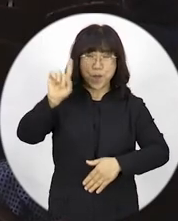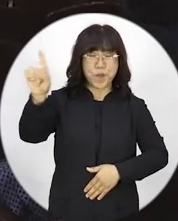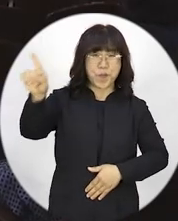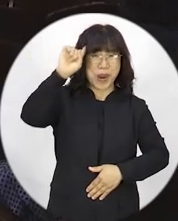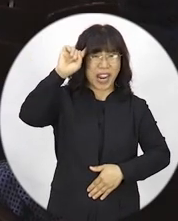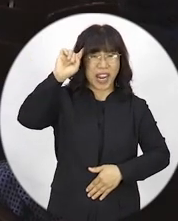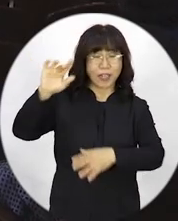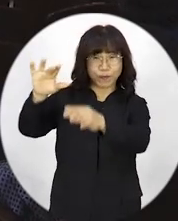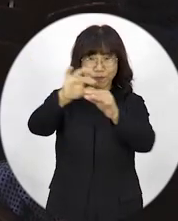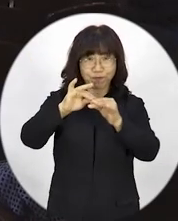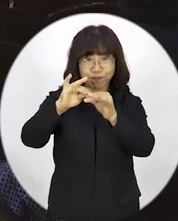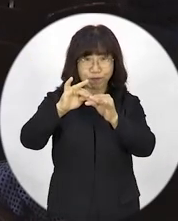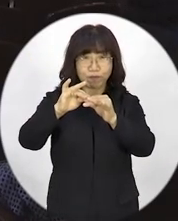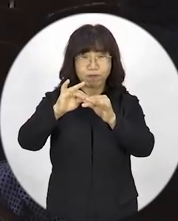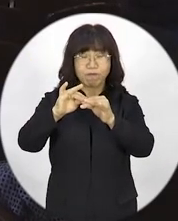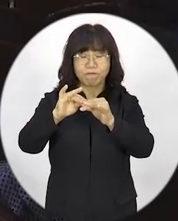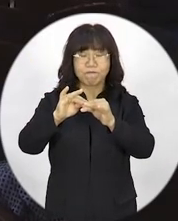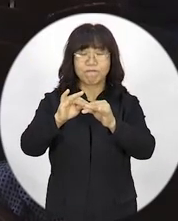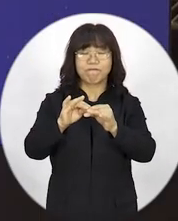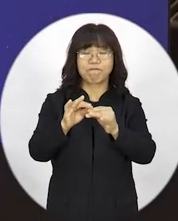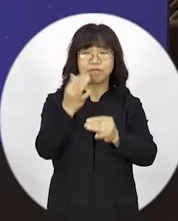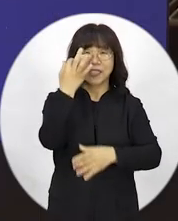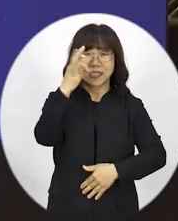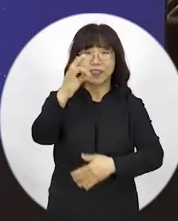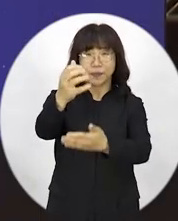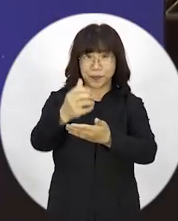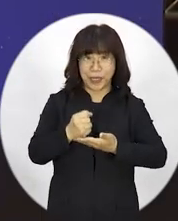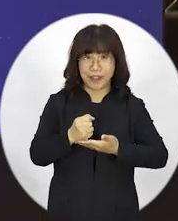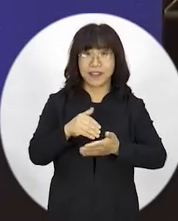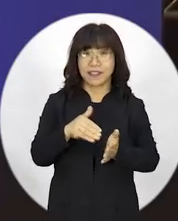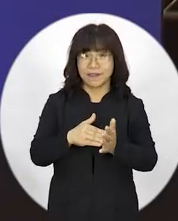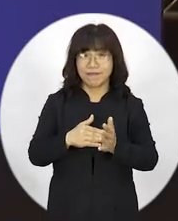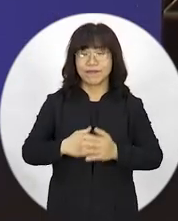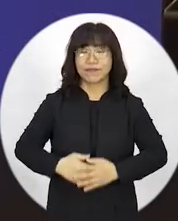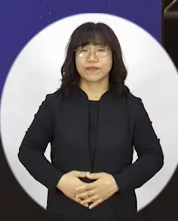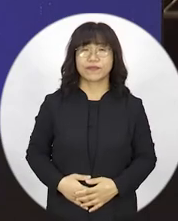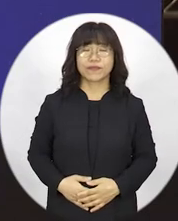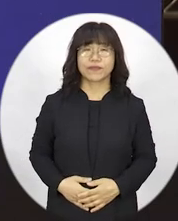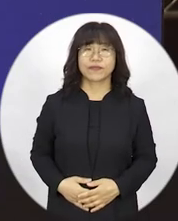통해 만장일치로 국제안전도시 인증을 받게 됐습니다.